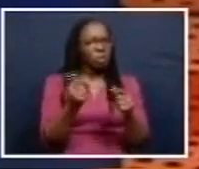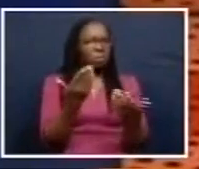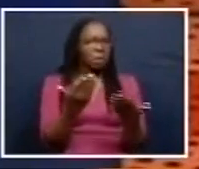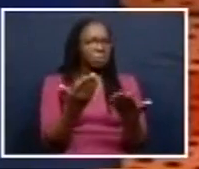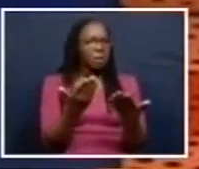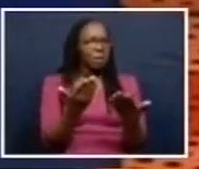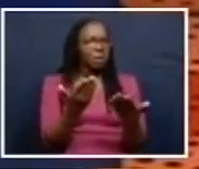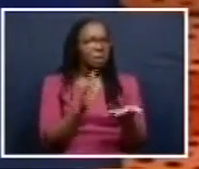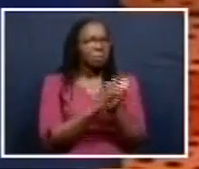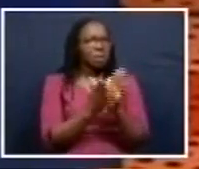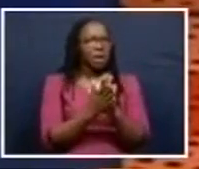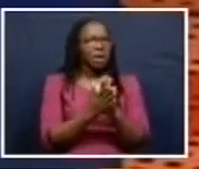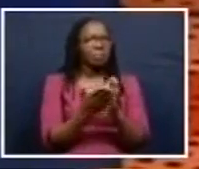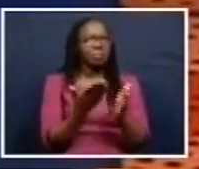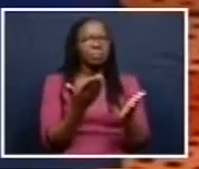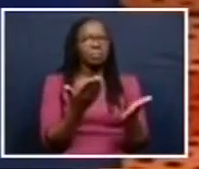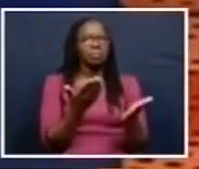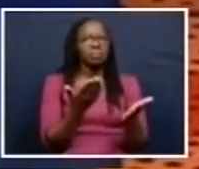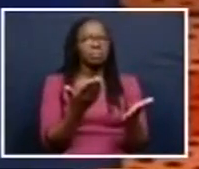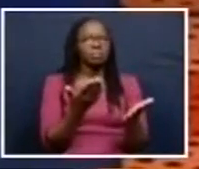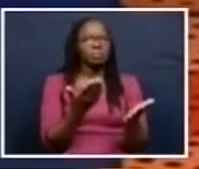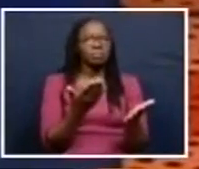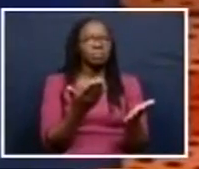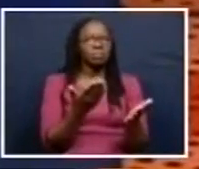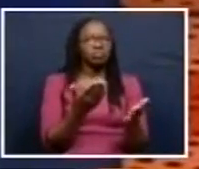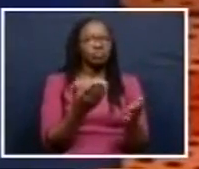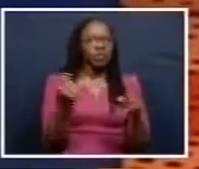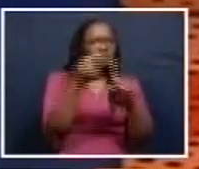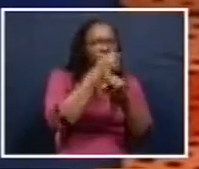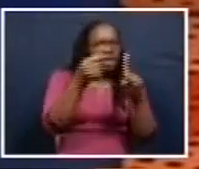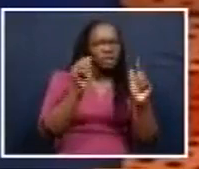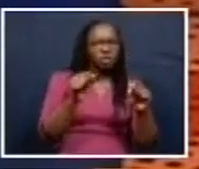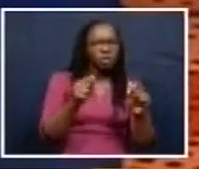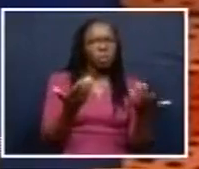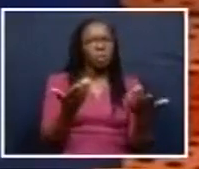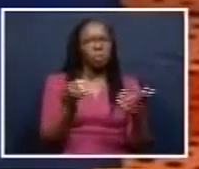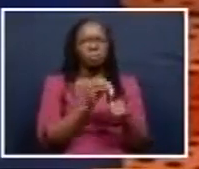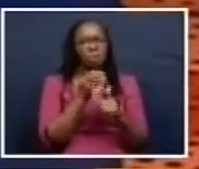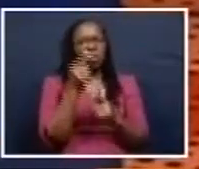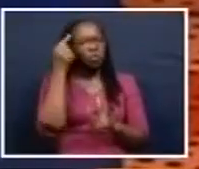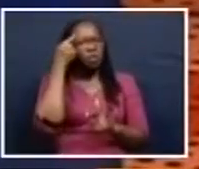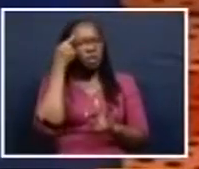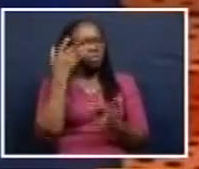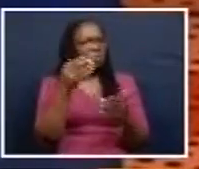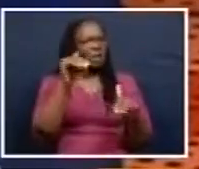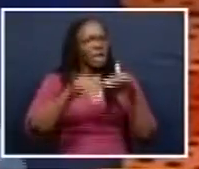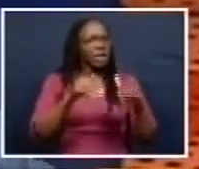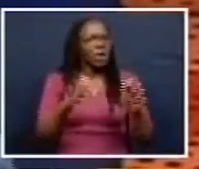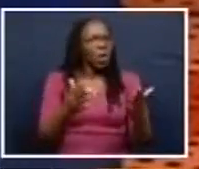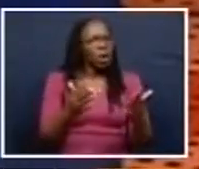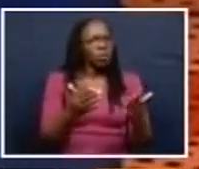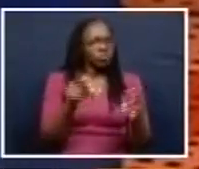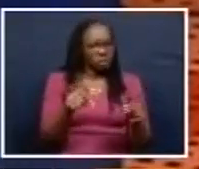unaweza ukawa na wasiwasi wa pengine fujo labda au ni nini kinafanyika unaweza ukatathmini vipi hali ya kisiasa sasa